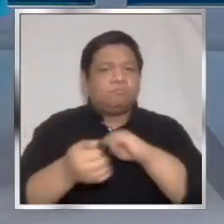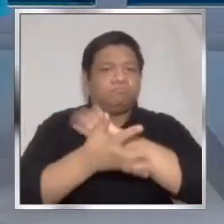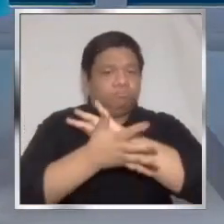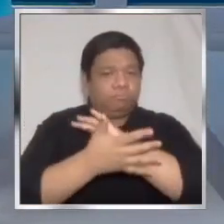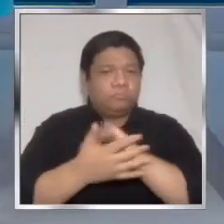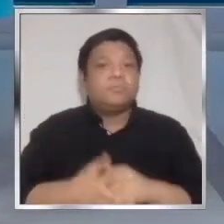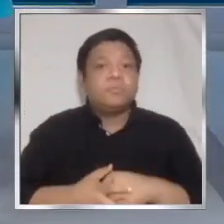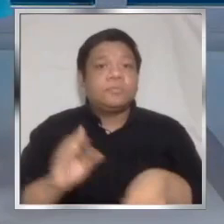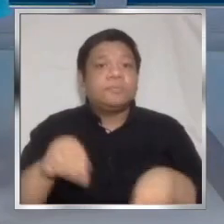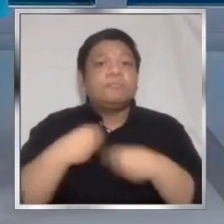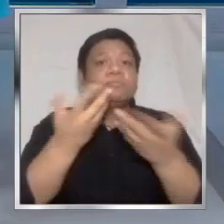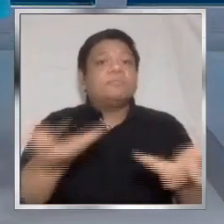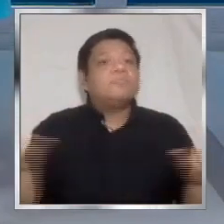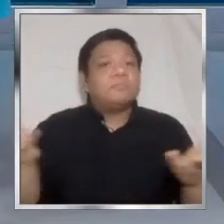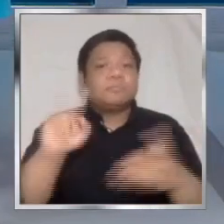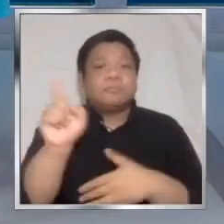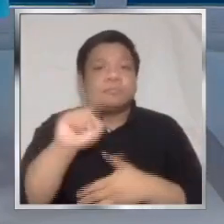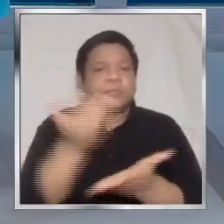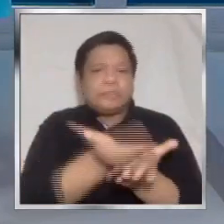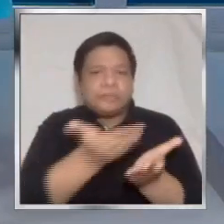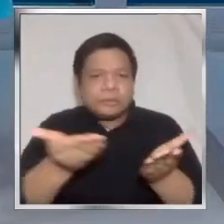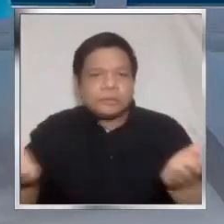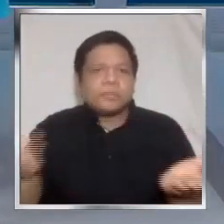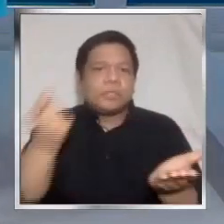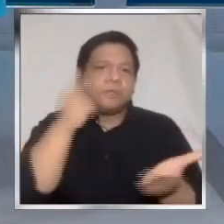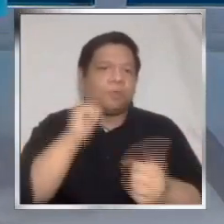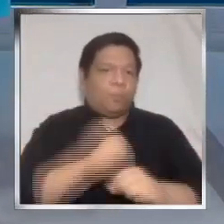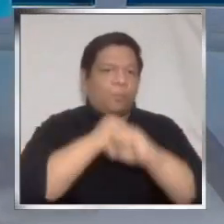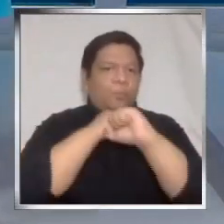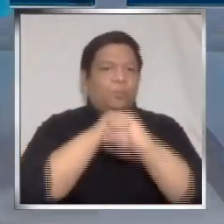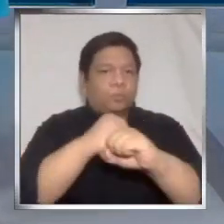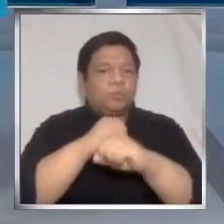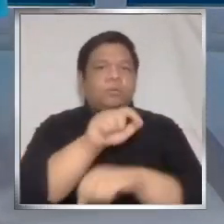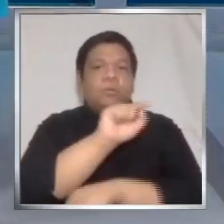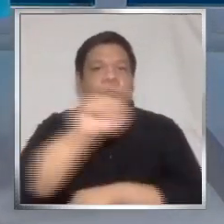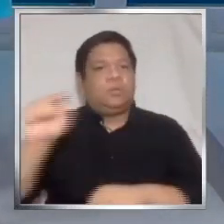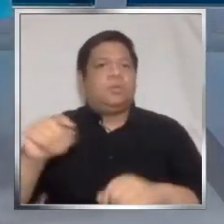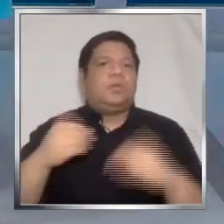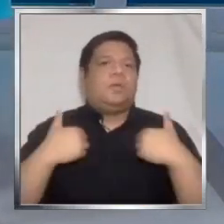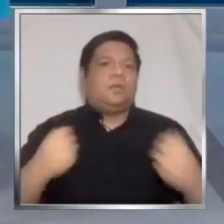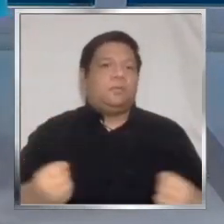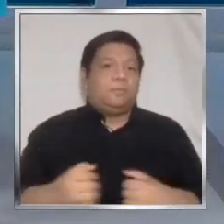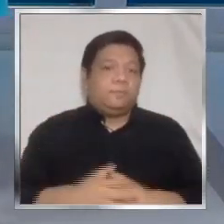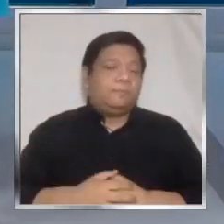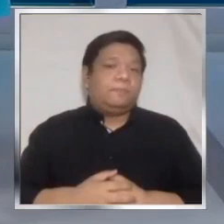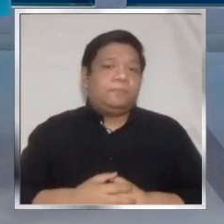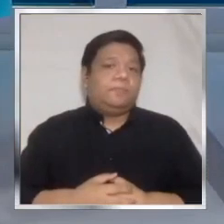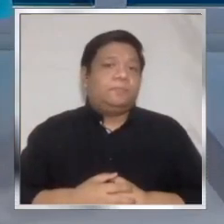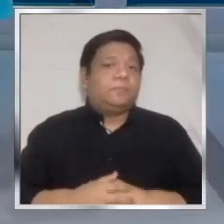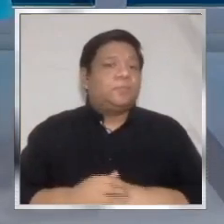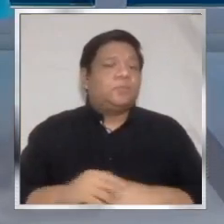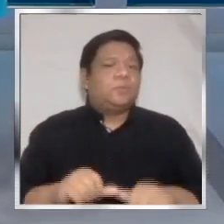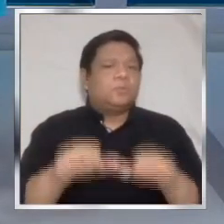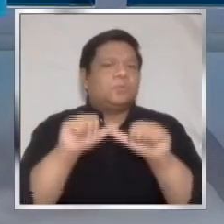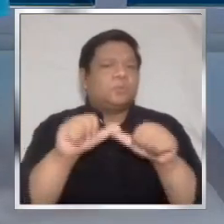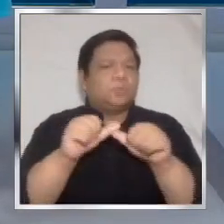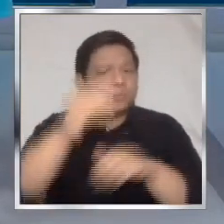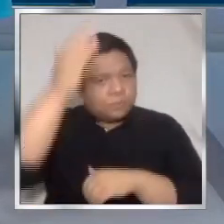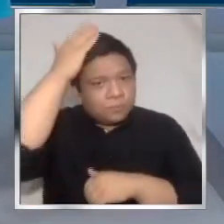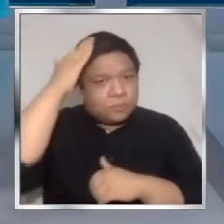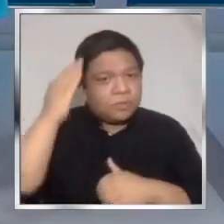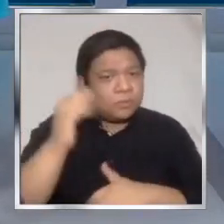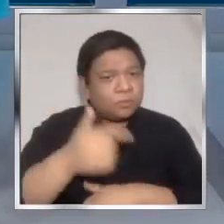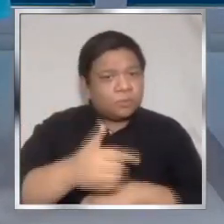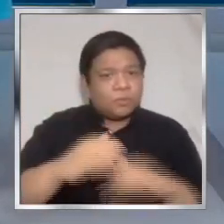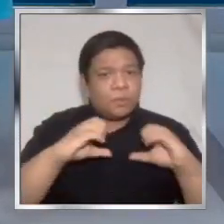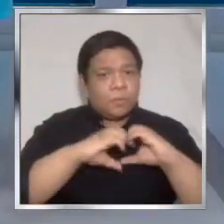sa kanila ang mga kagamitan para maproteksyonan ang kanilang kalusugan. Patuloy pong nananawagan ang GMA Capusa